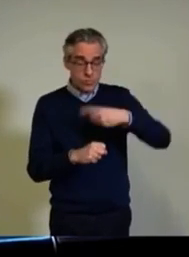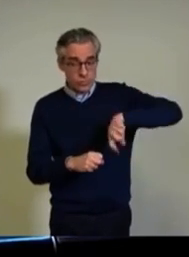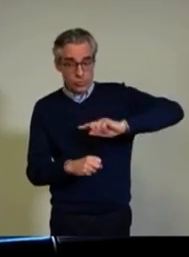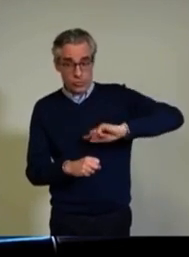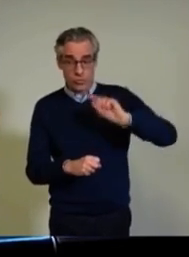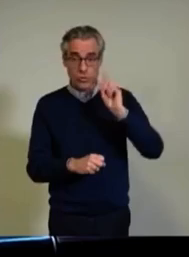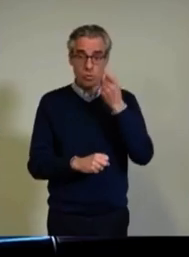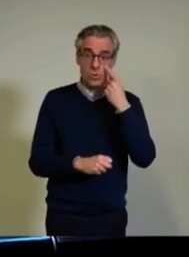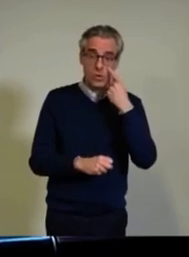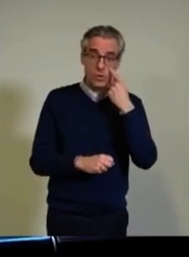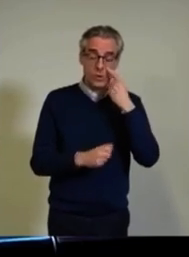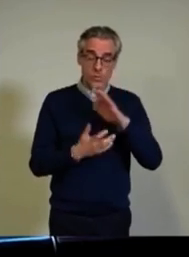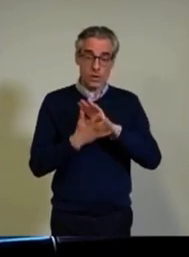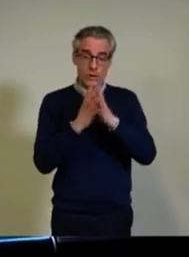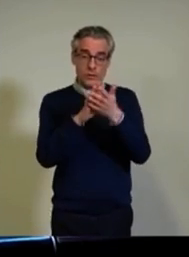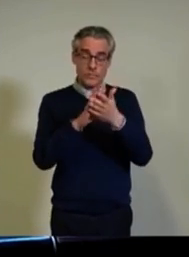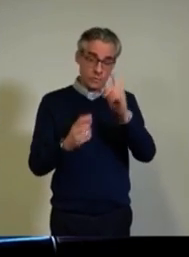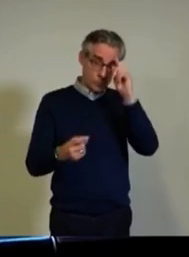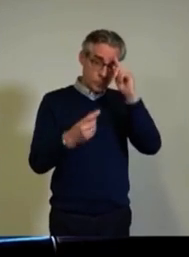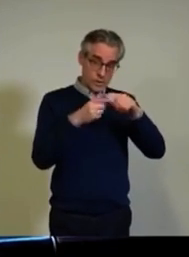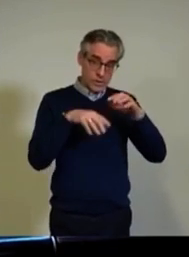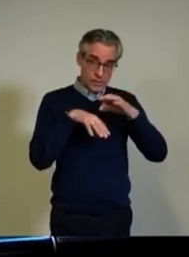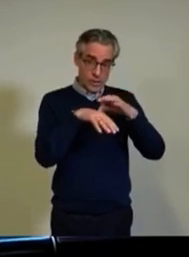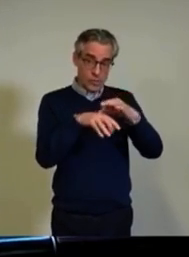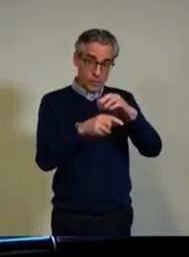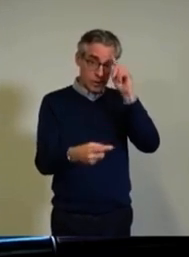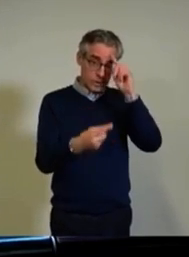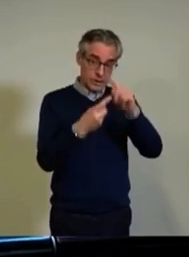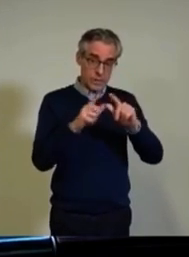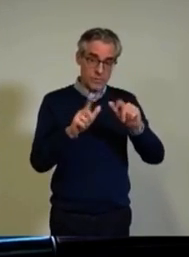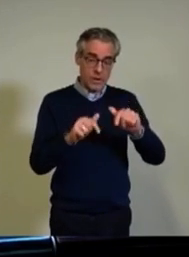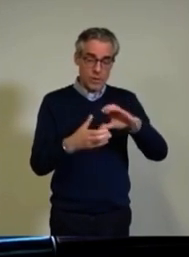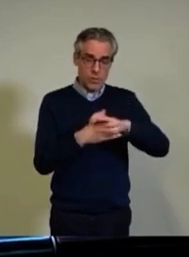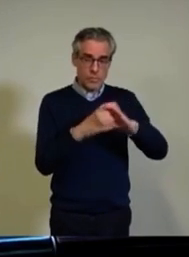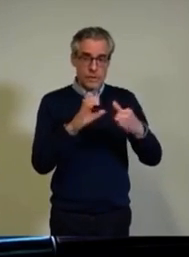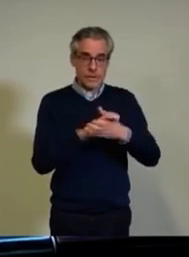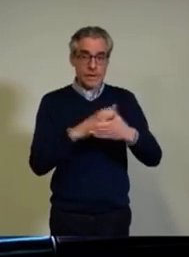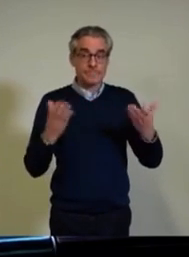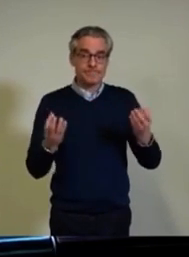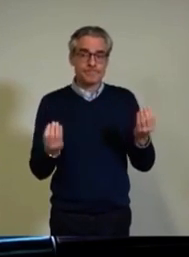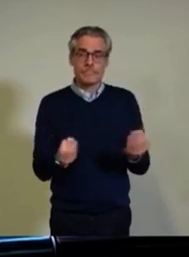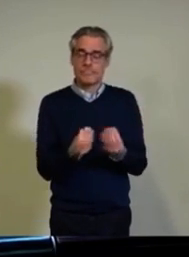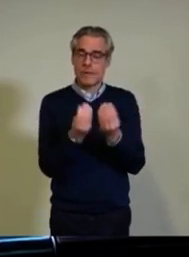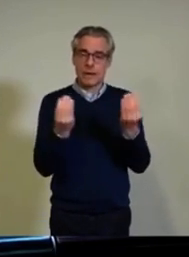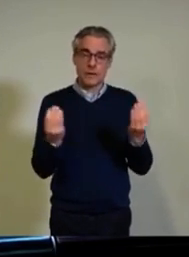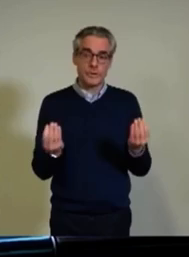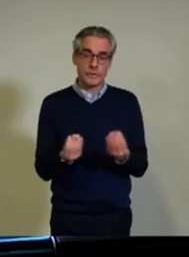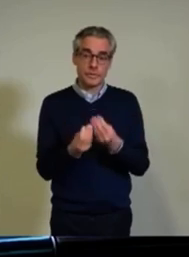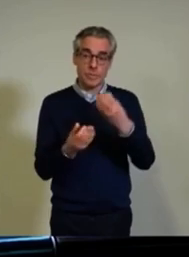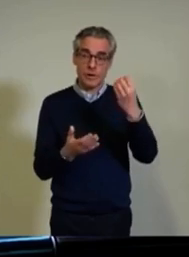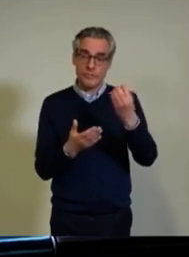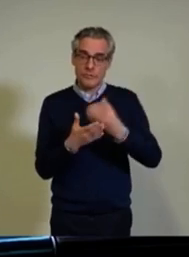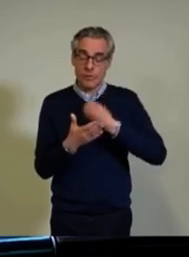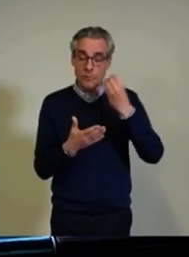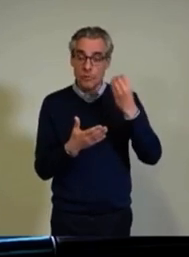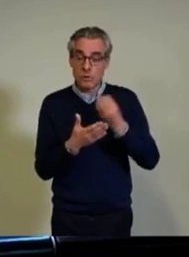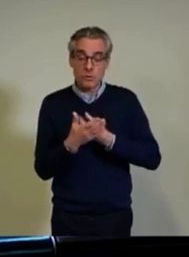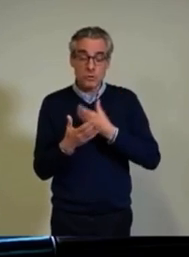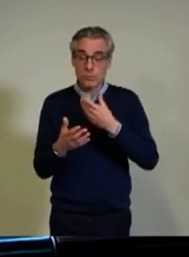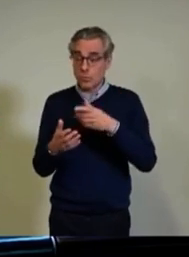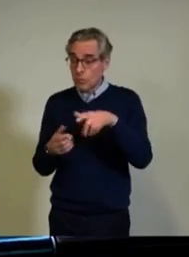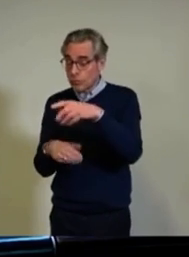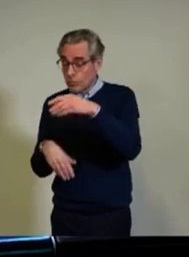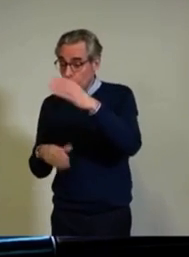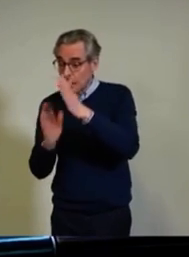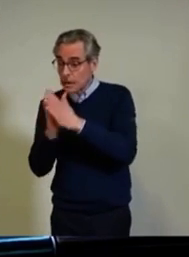courant, aussi pour accompagner un sujet qui était complexe. Et malheureusement, on a les informations par la presse,